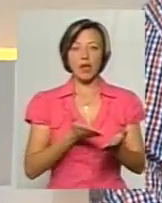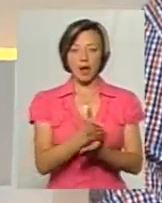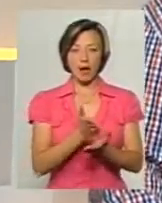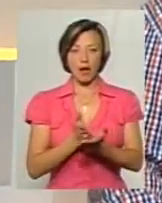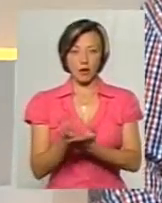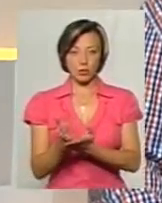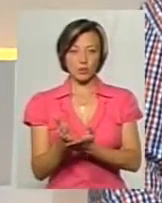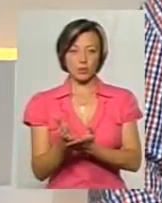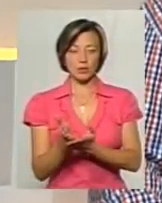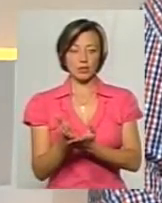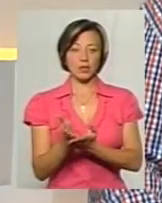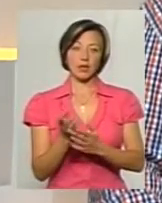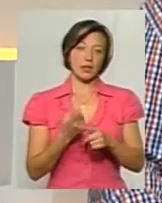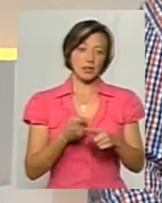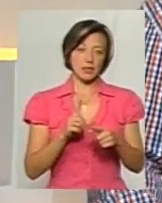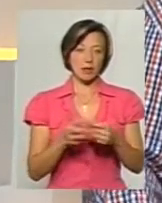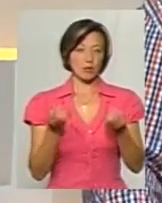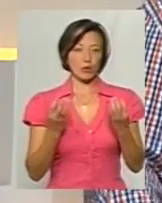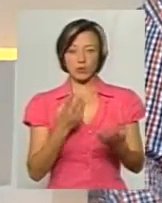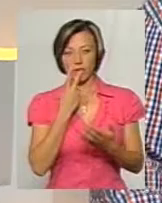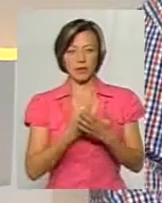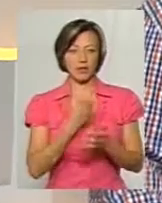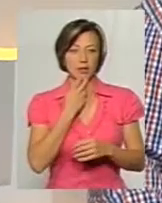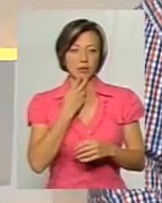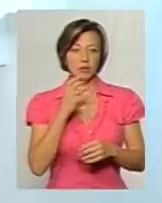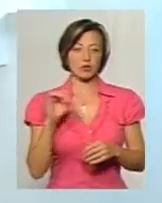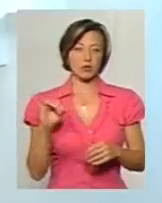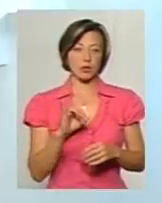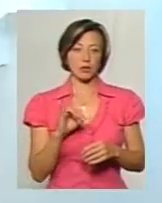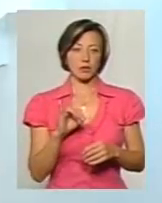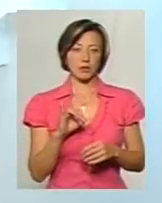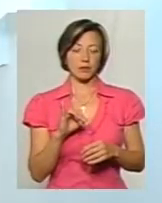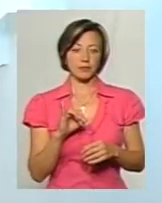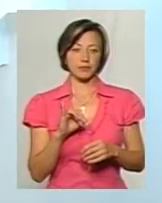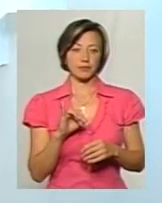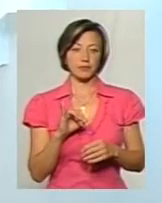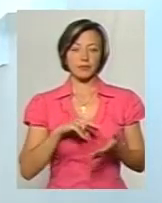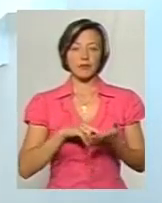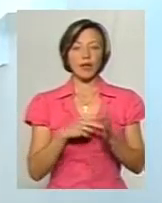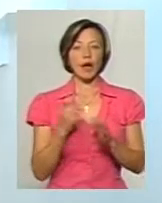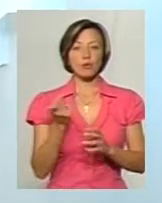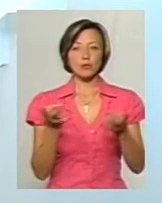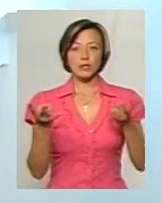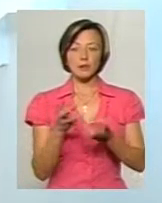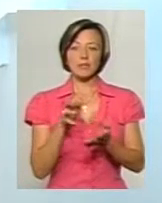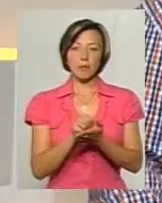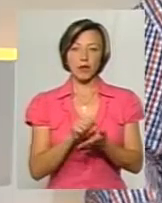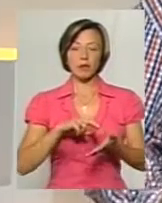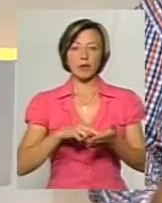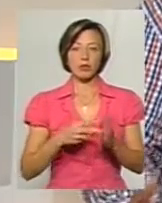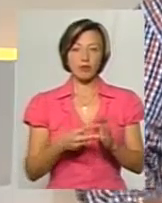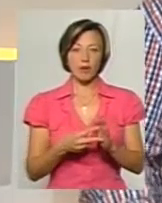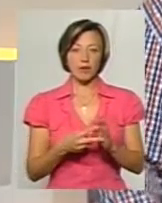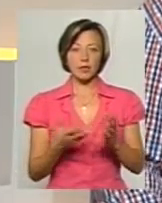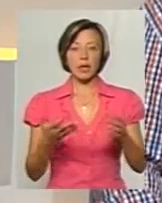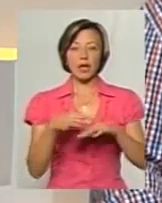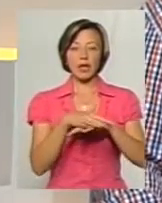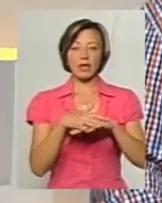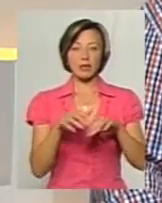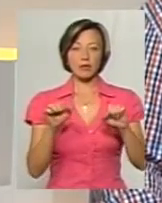обласному центрі. Ну, це просто виглядає дуже смішно. І, власне кажучи, економікою потрібно займатися і планувати, які ринки ми